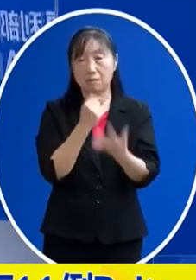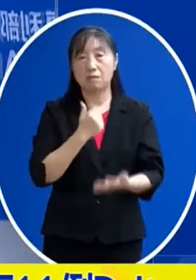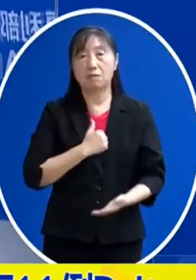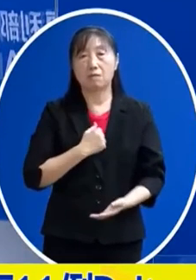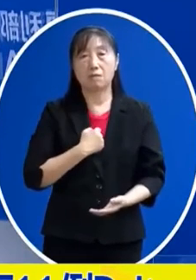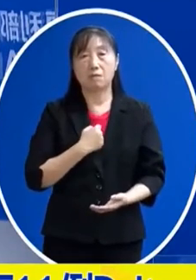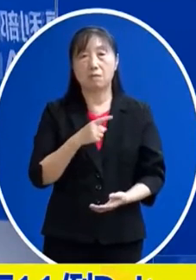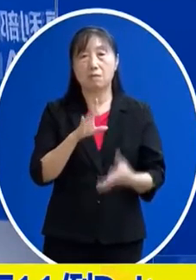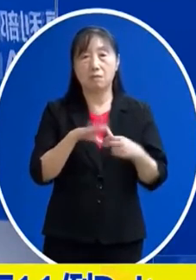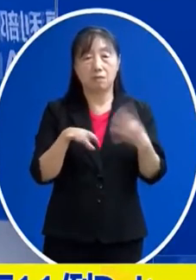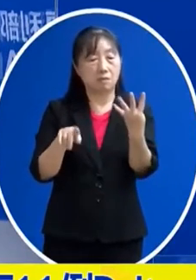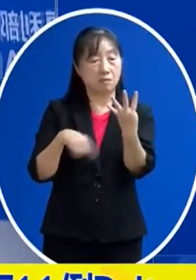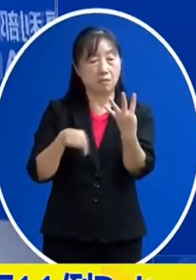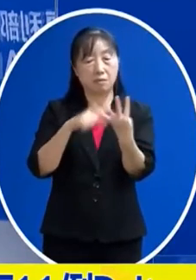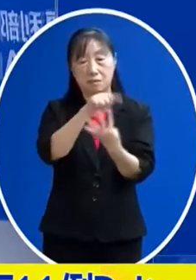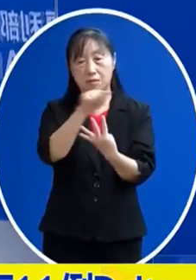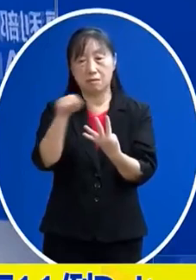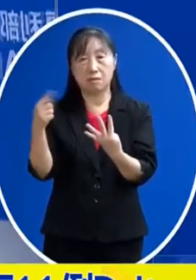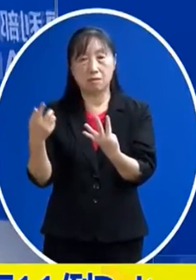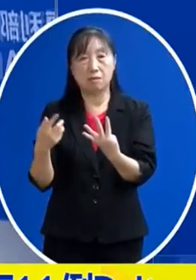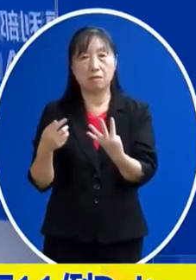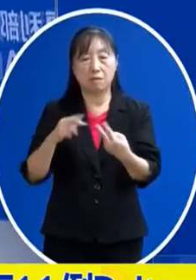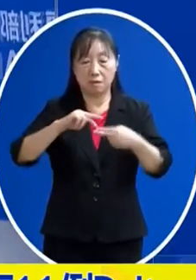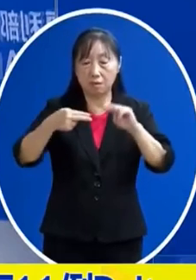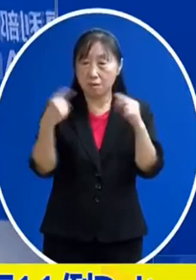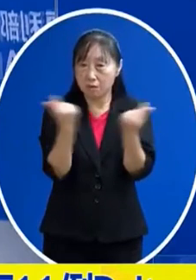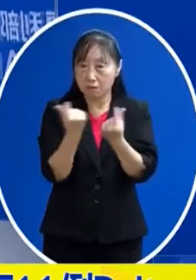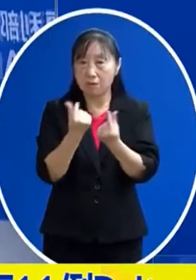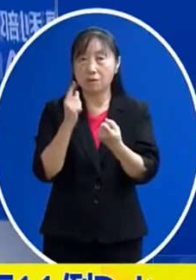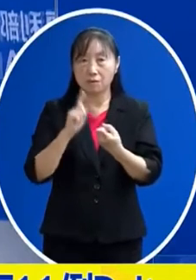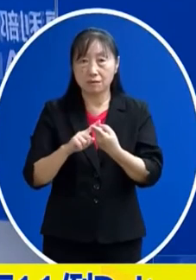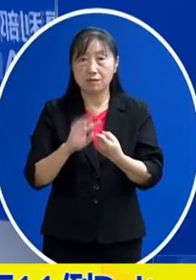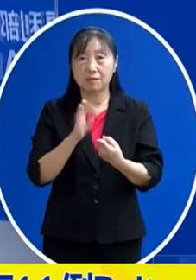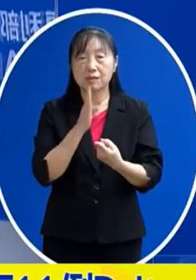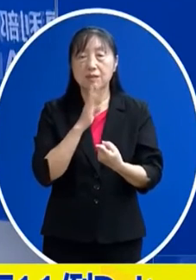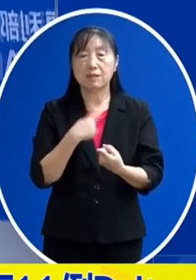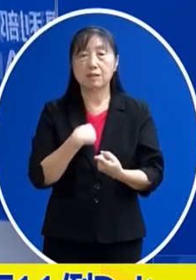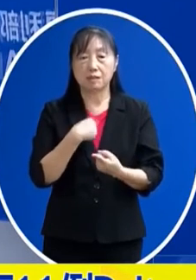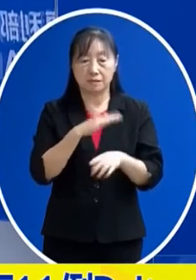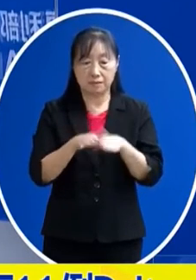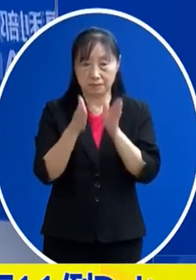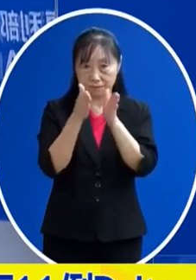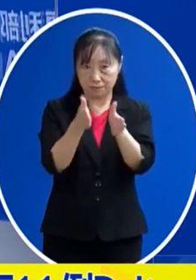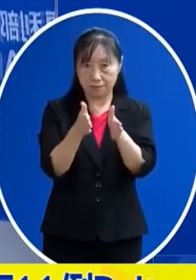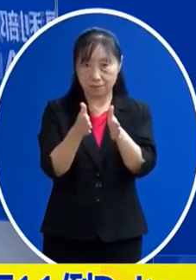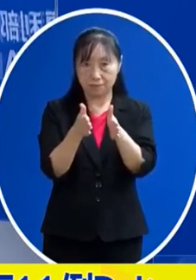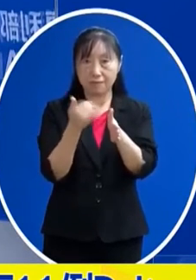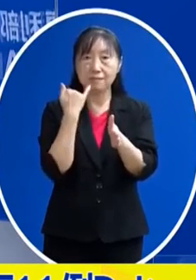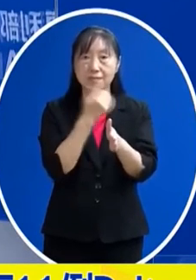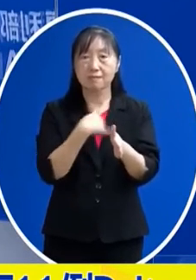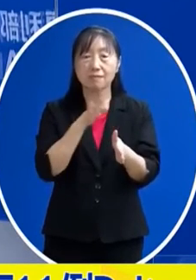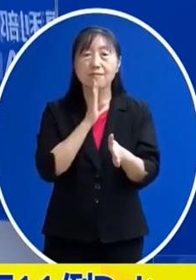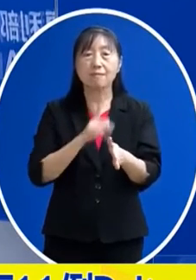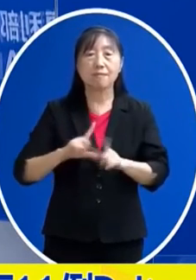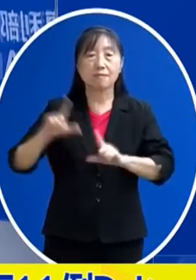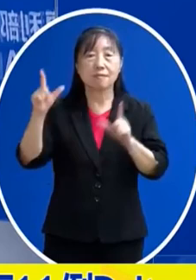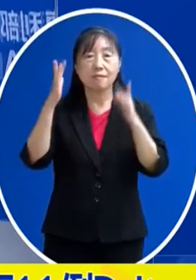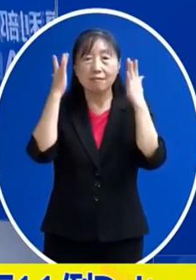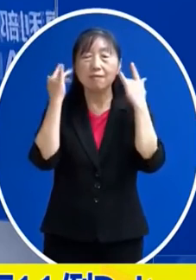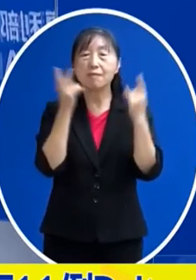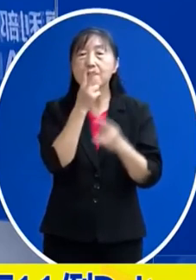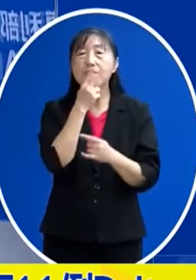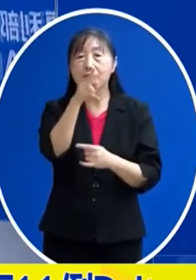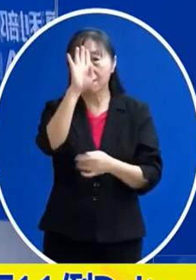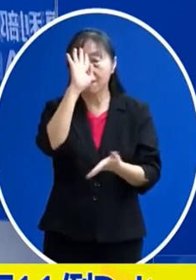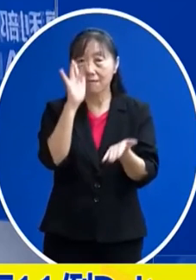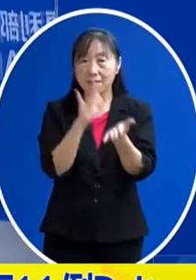目前来讲，这四个案子只是说基因序列非常相近，让我们会朝向就是说可能是东南亚这边来的病毒株